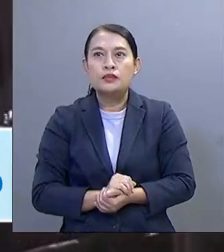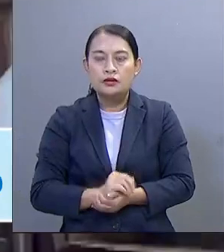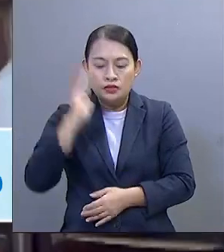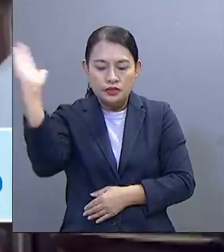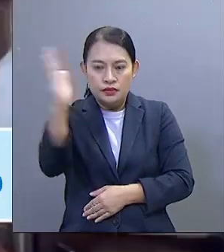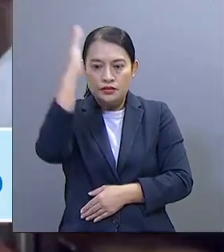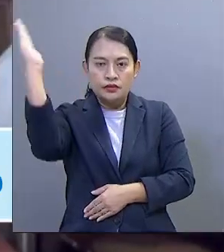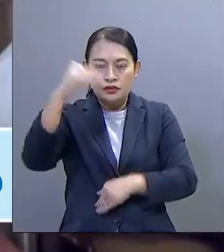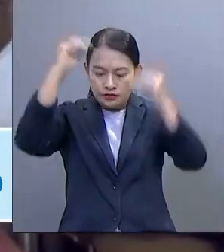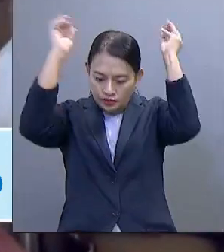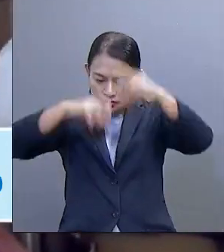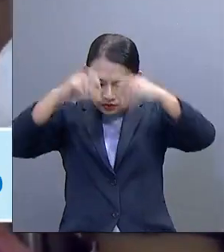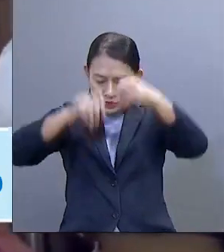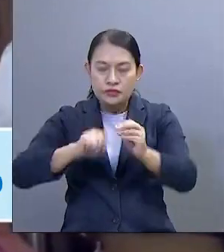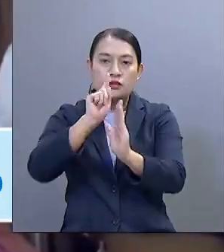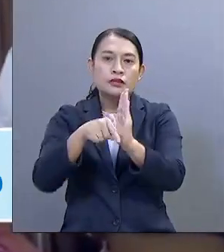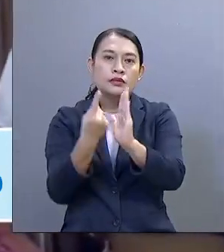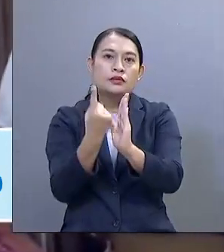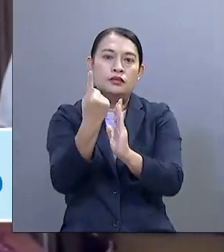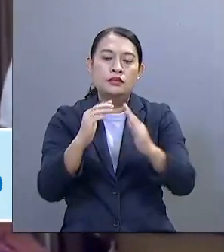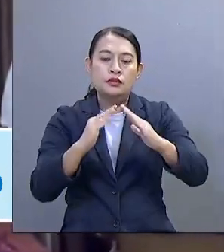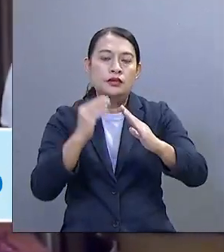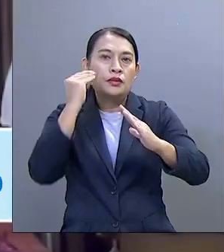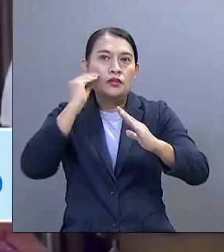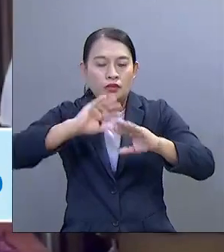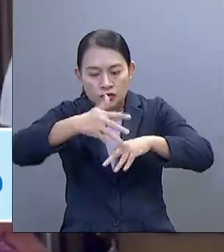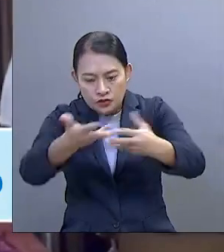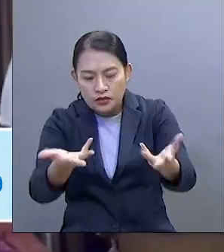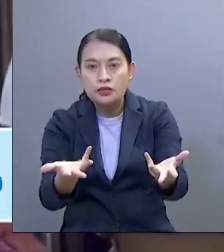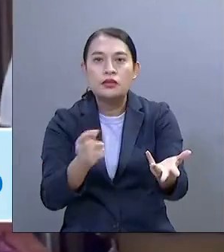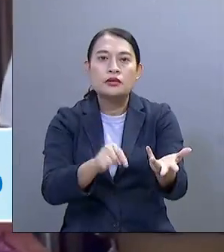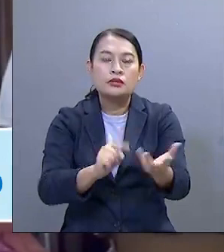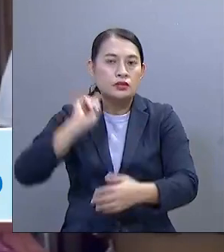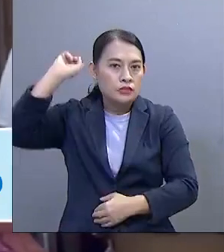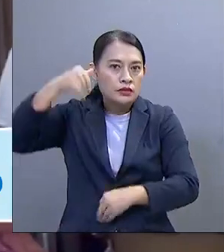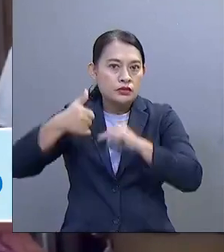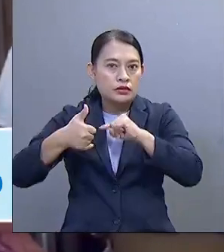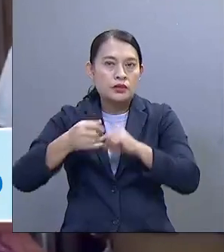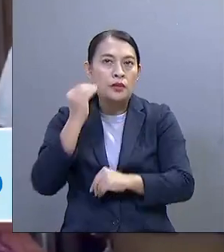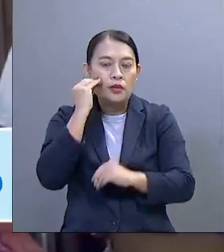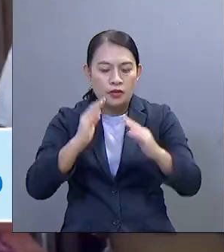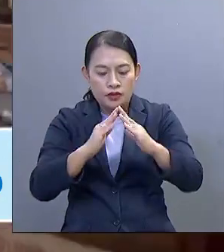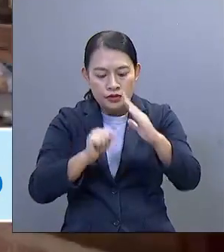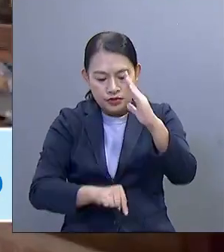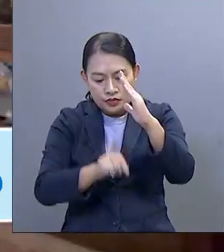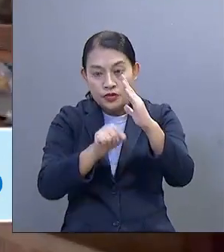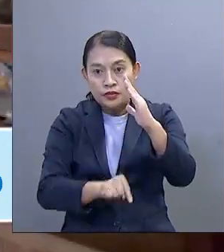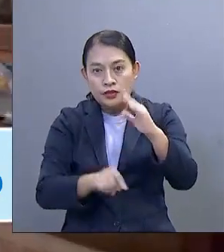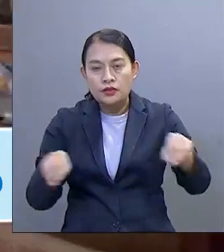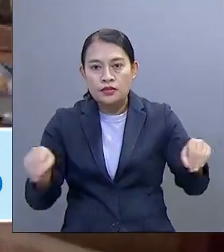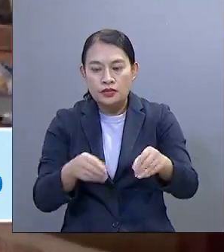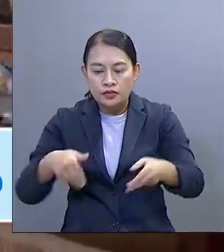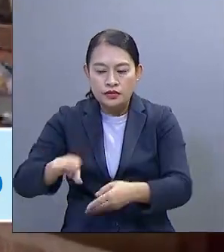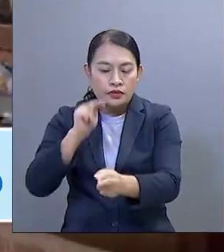กระ โชคแรงกวา 1 ชั่โมงบานเรือนเสียหายดยเฉพาะบานของนางรุ่งแสง เป็บ้านชั้นเดวทถุนสูง อยู่ติดคลอง